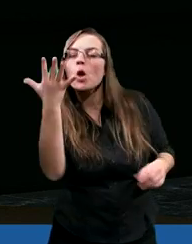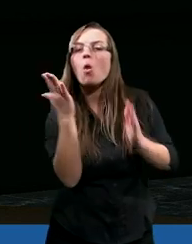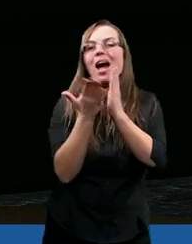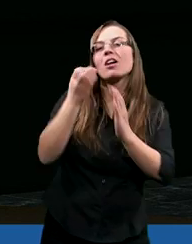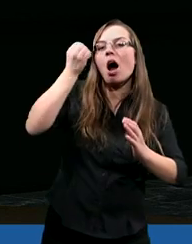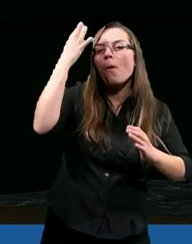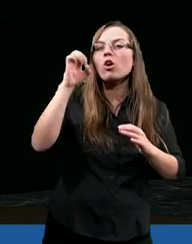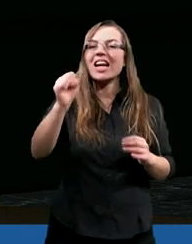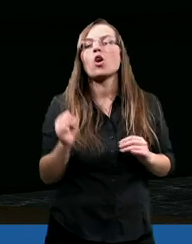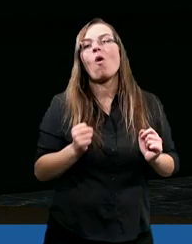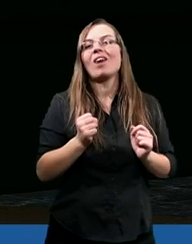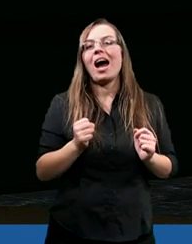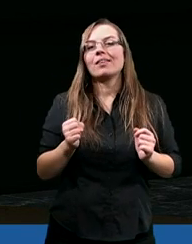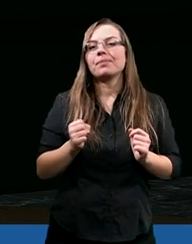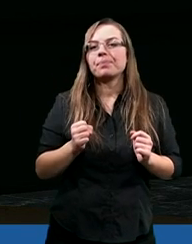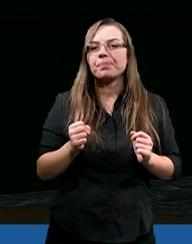mojżeszowa.